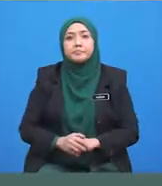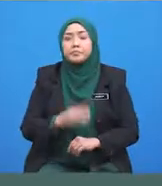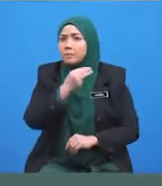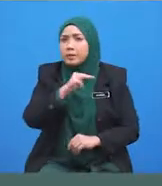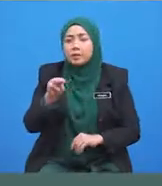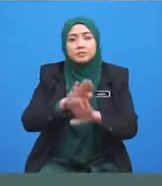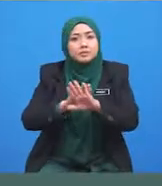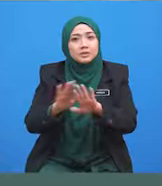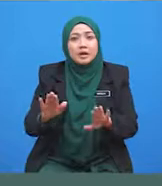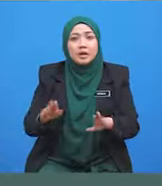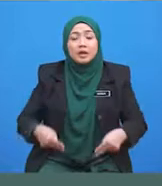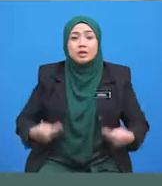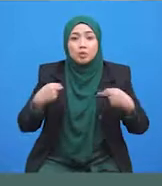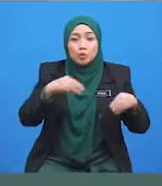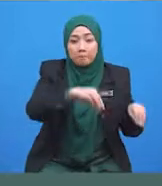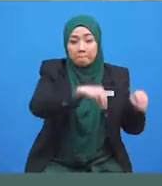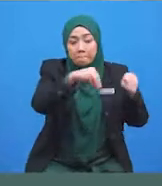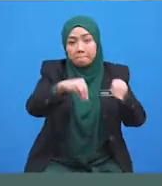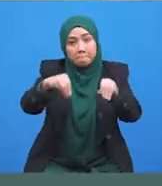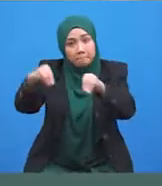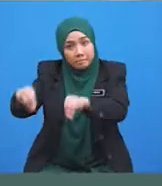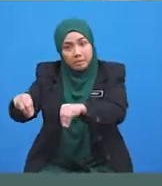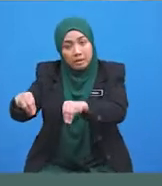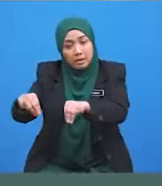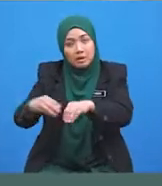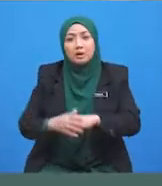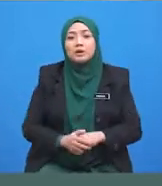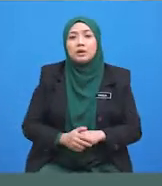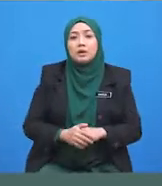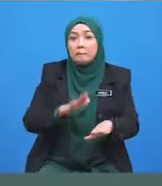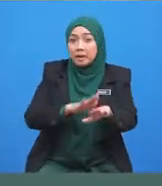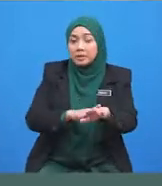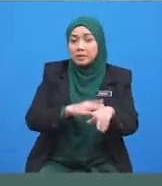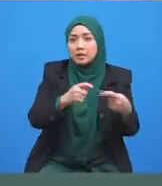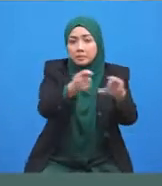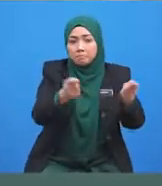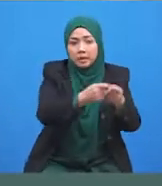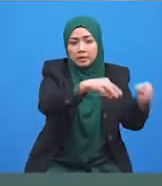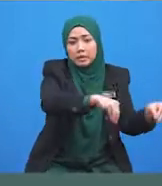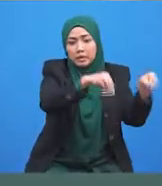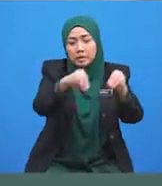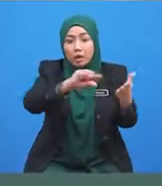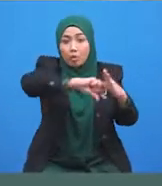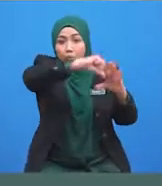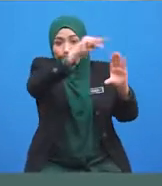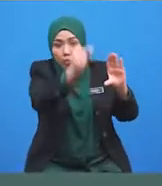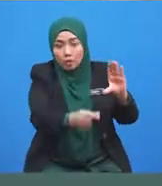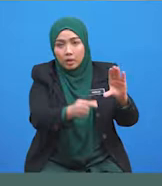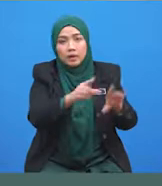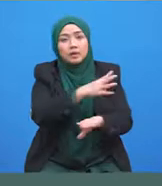Mereka tidak lagi hidup secara nomad seperti berpindah randah pada satu tempat seperti gua dan